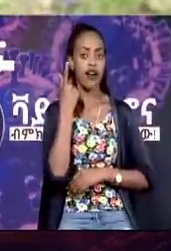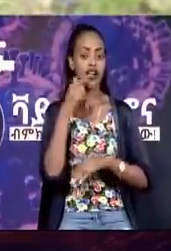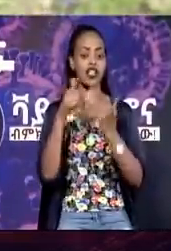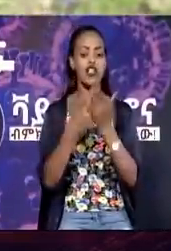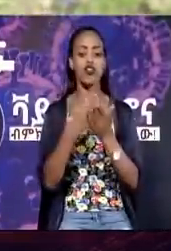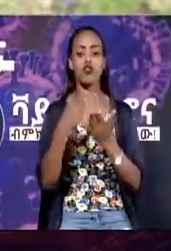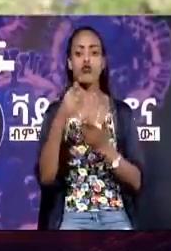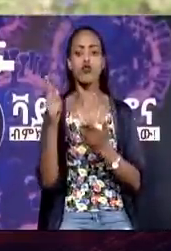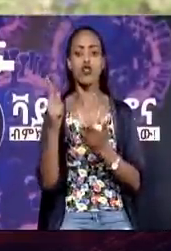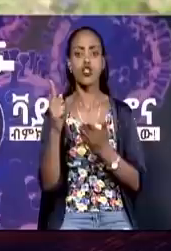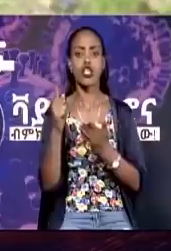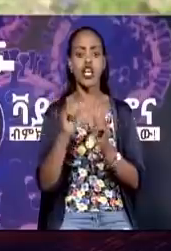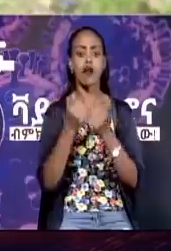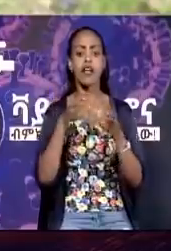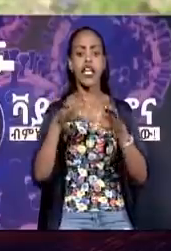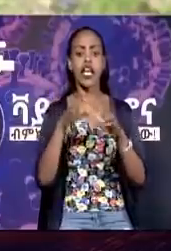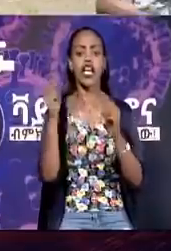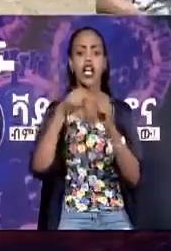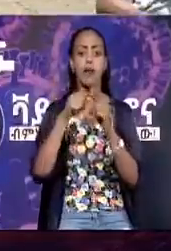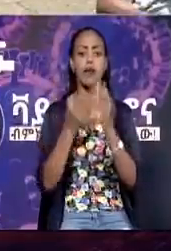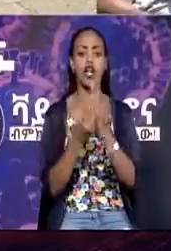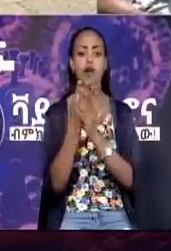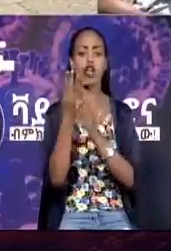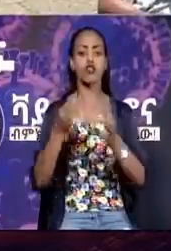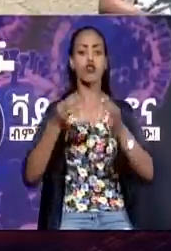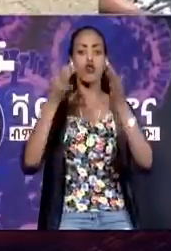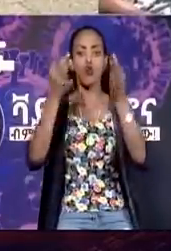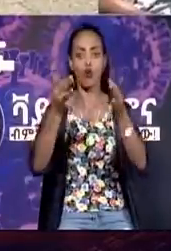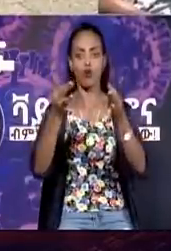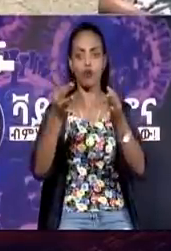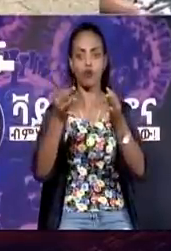ስለዚህ ከመገርና አይና ናብልም አትነስግሮ